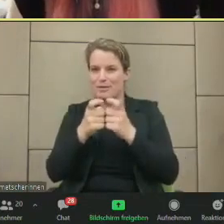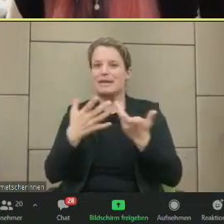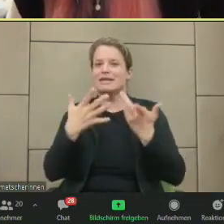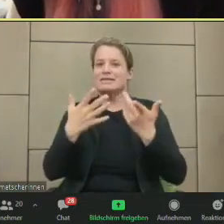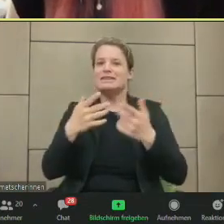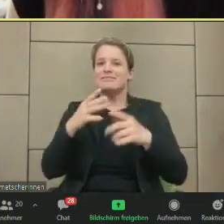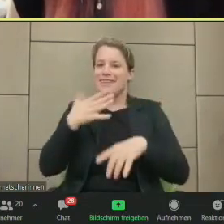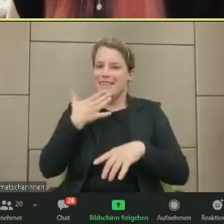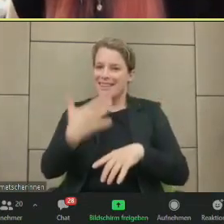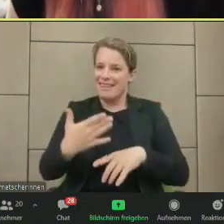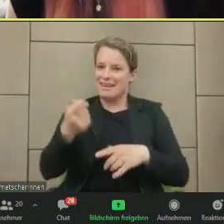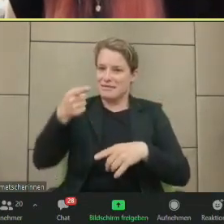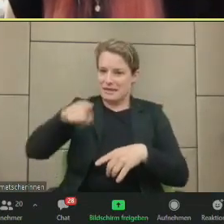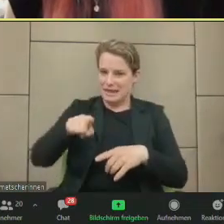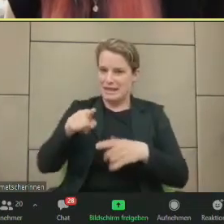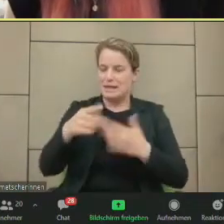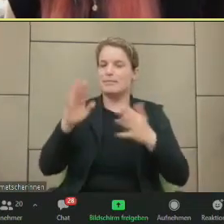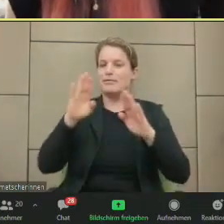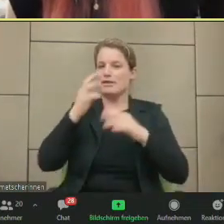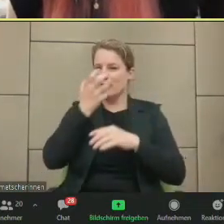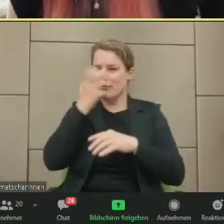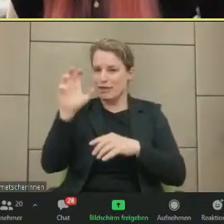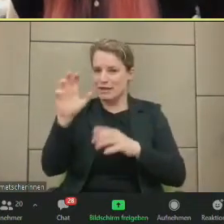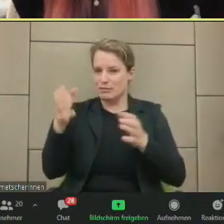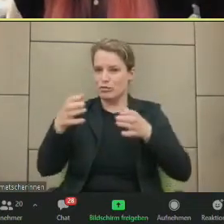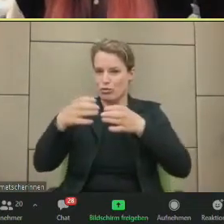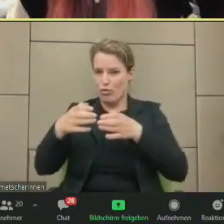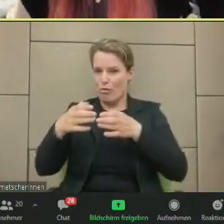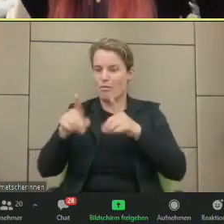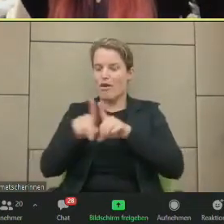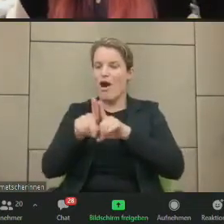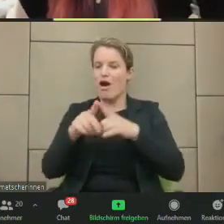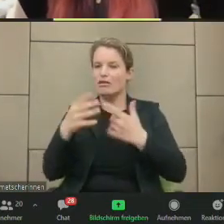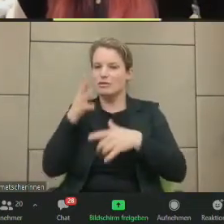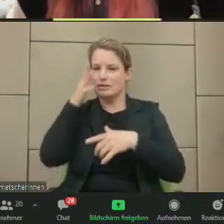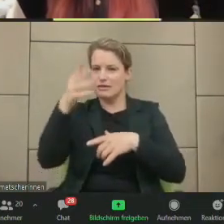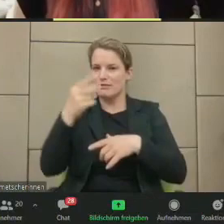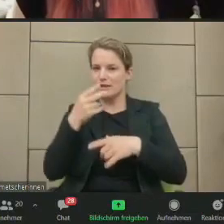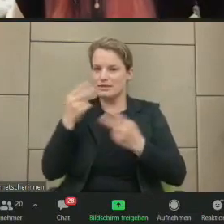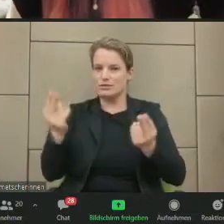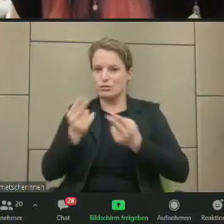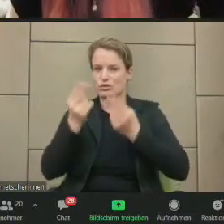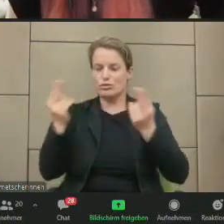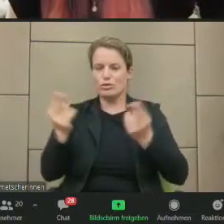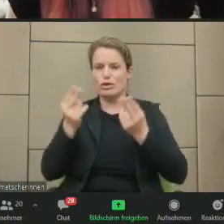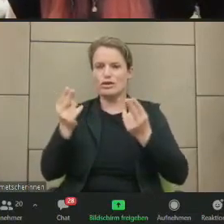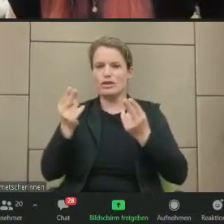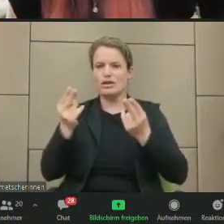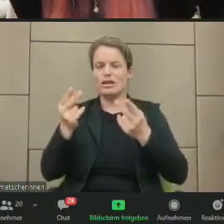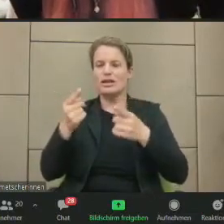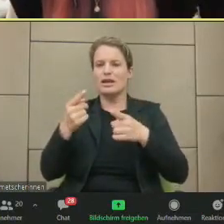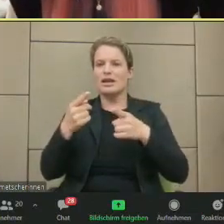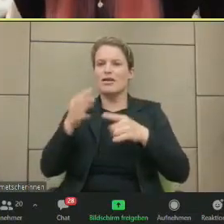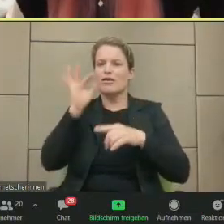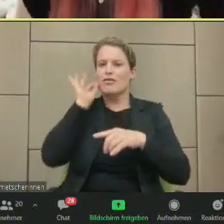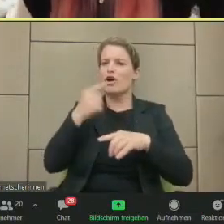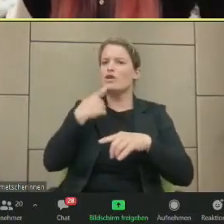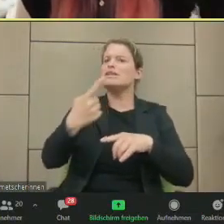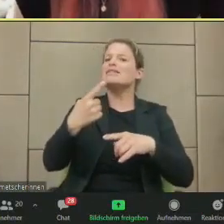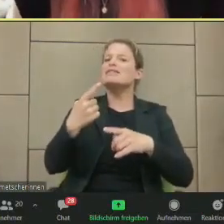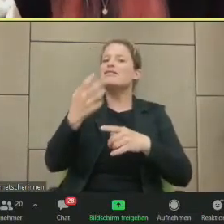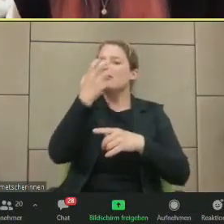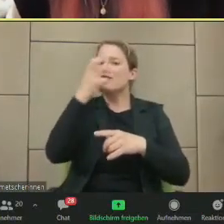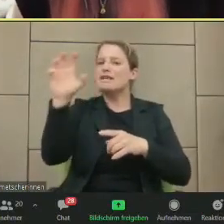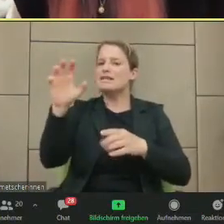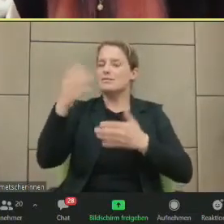suchen. Und ja, bei jedem neuen Medium ist es immer so. Es ist eine Facebook-Seite. Ah, Facebook-Seite,